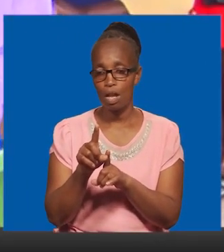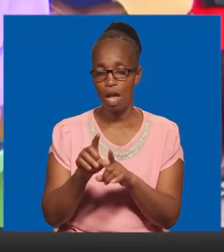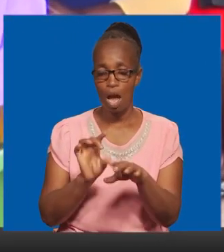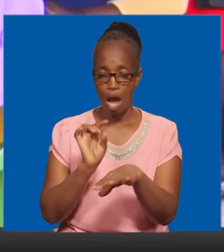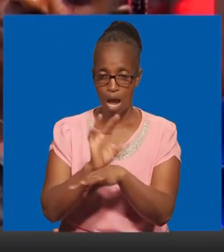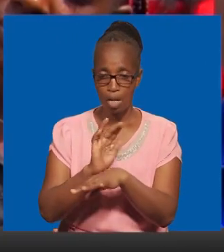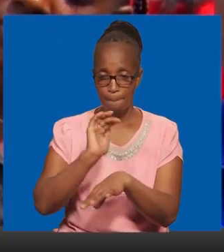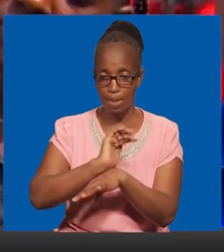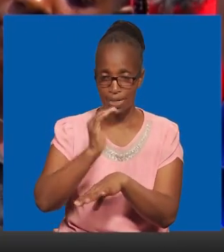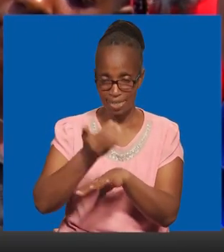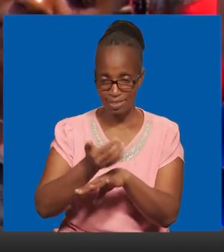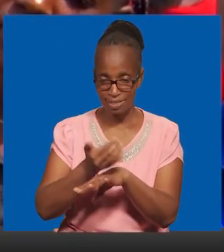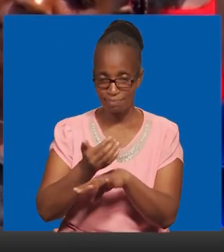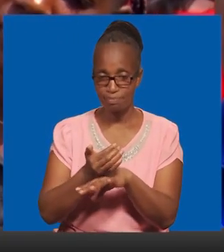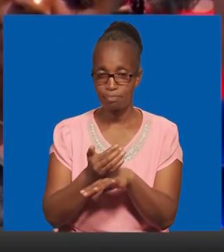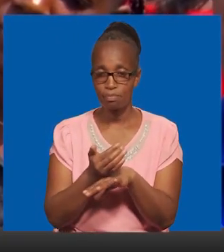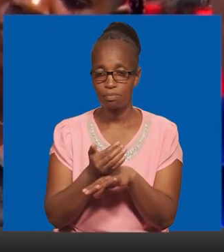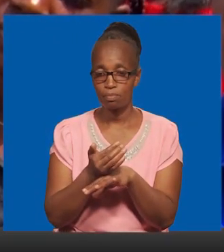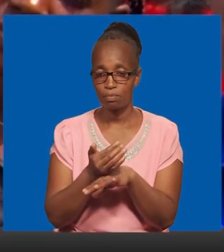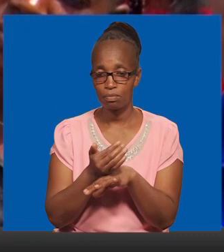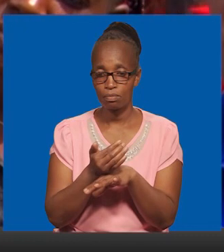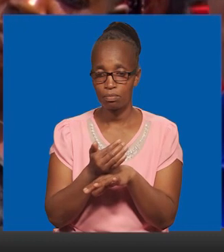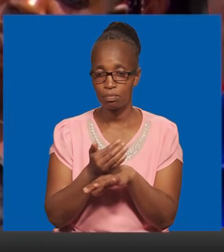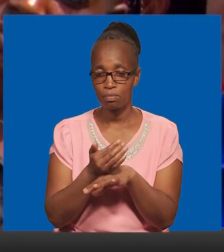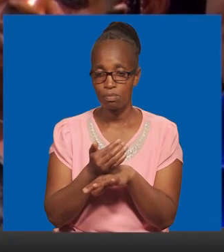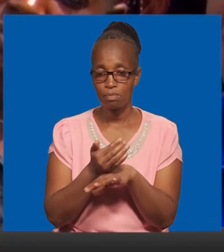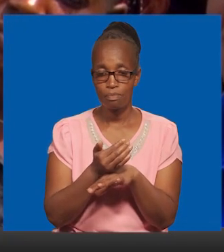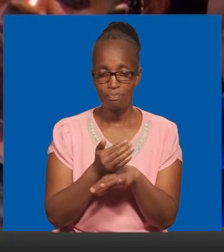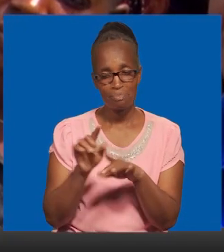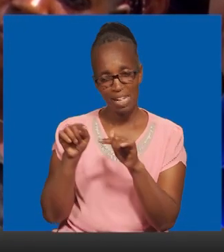terms of adolescent pregnancies, and that is